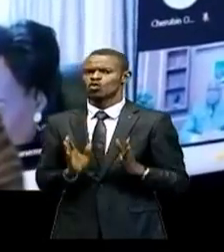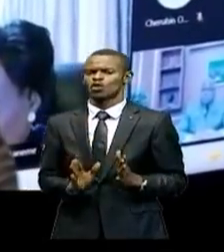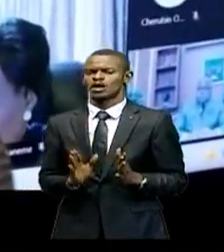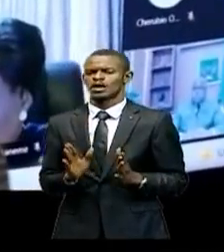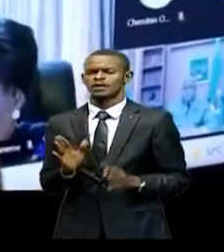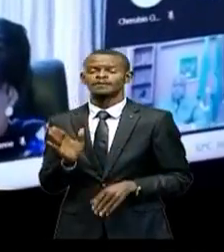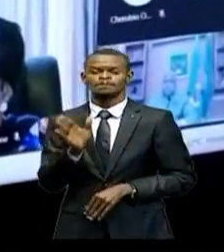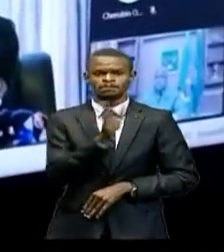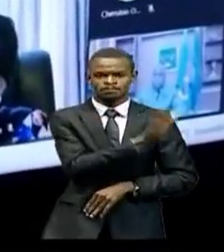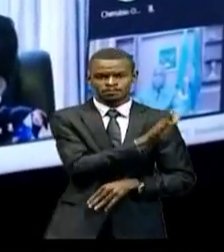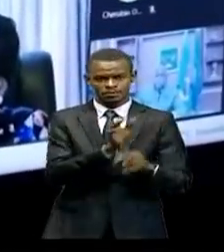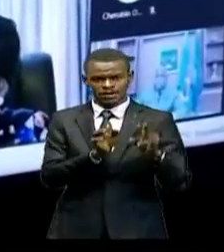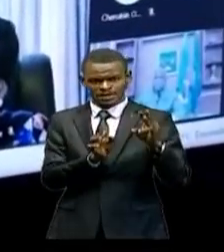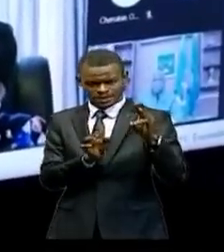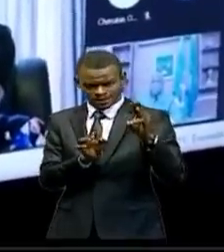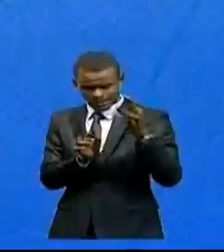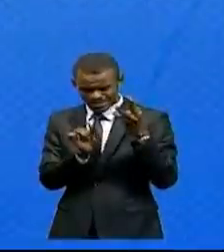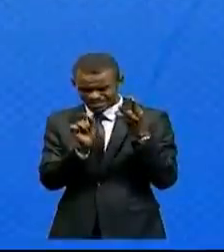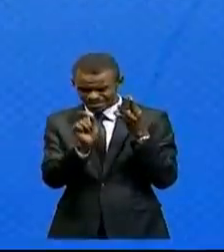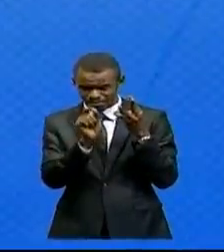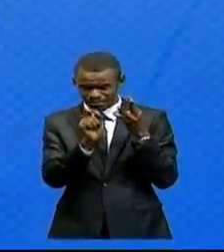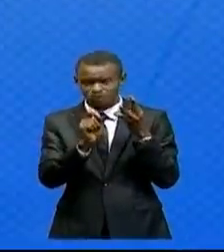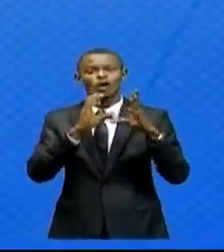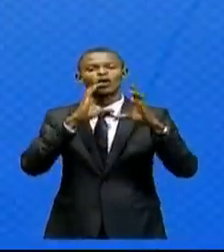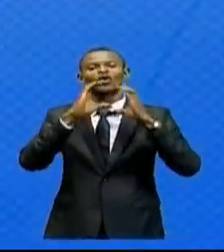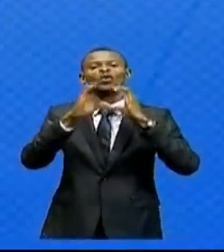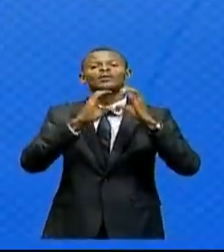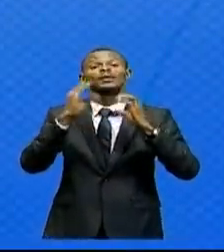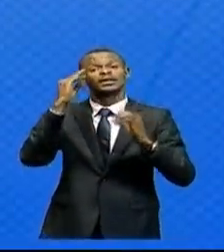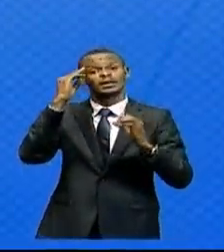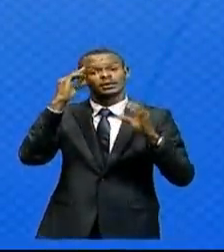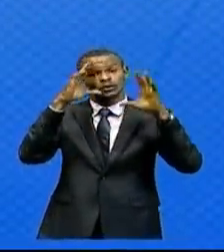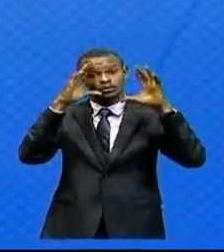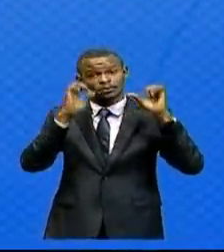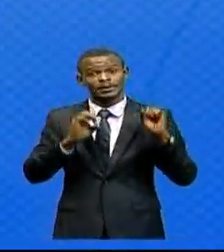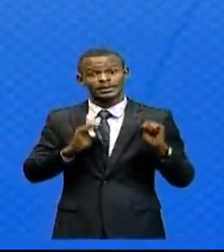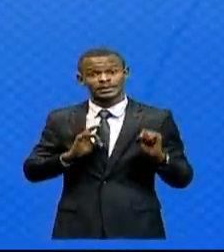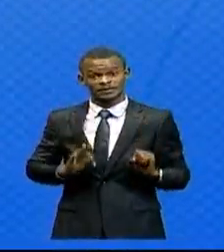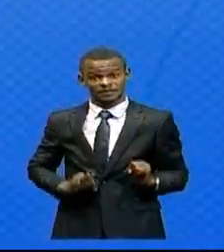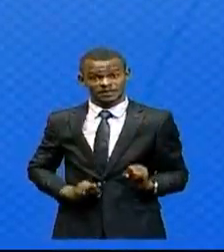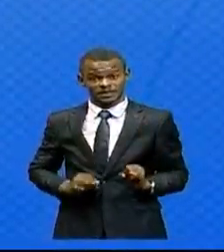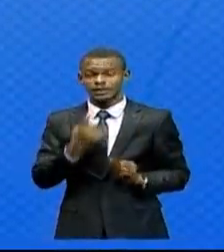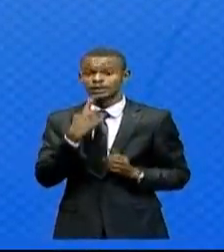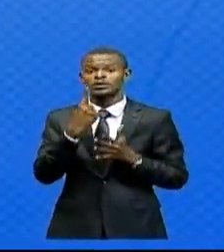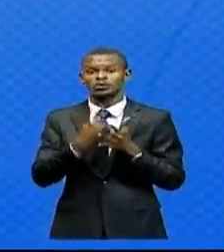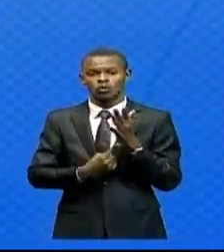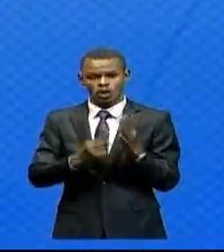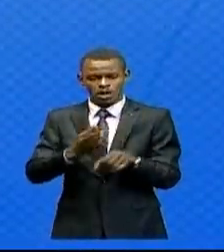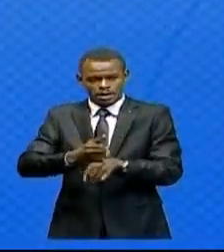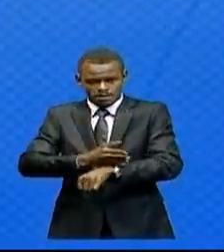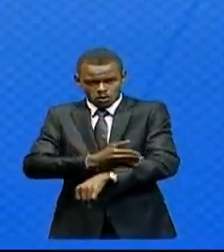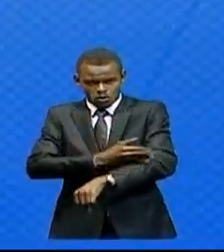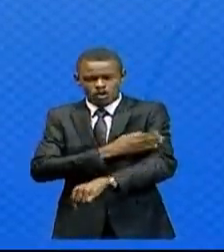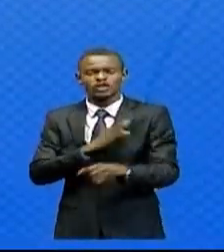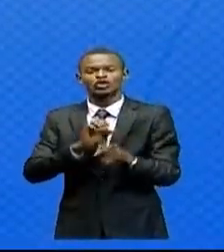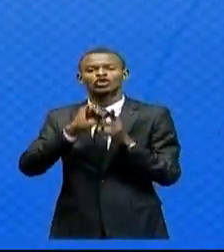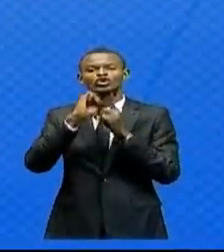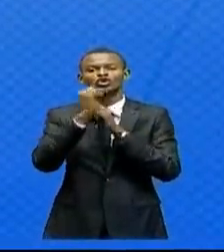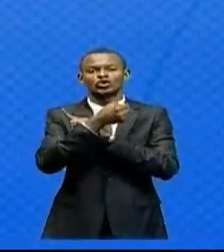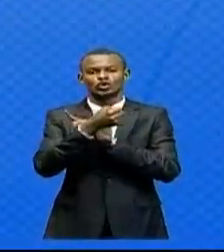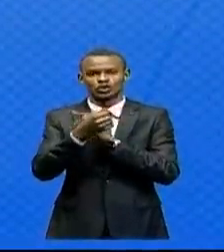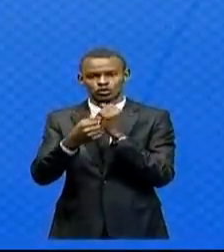Sixième point de la communication du président de la République, portant sur l'amélioration des conditions de transport de nos étudiants